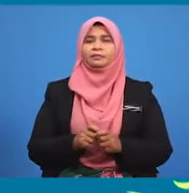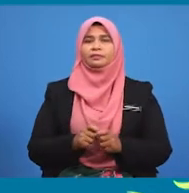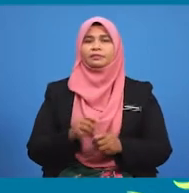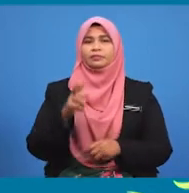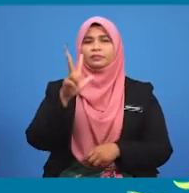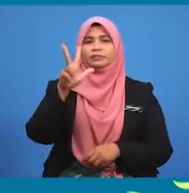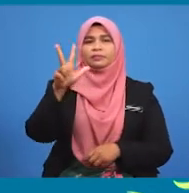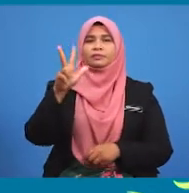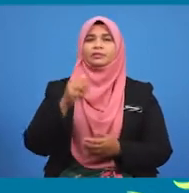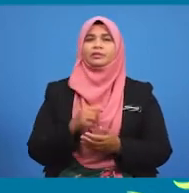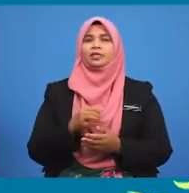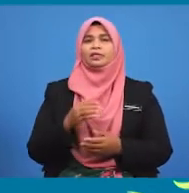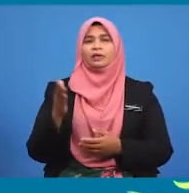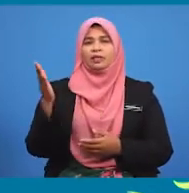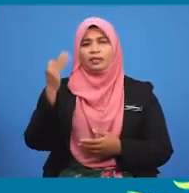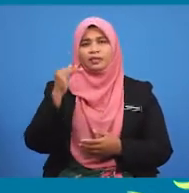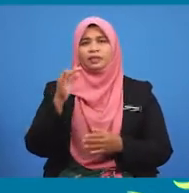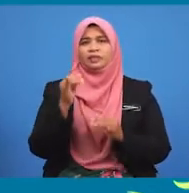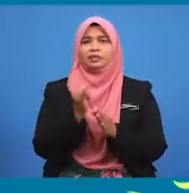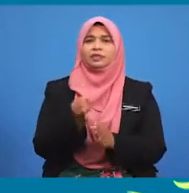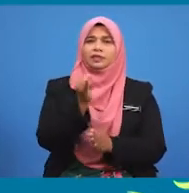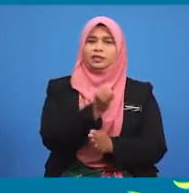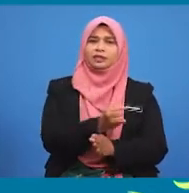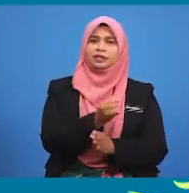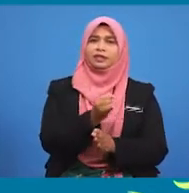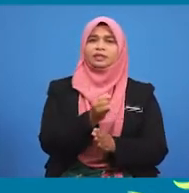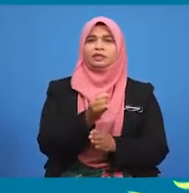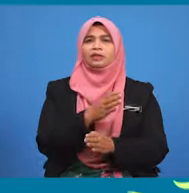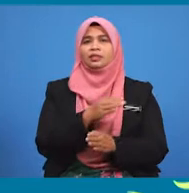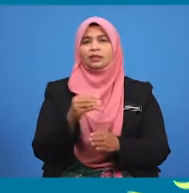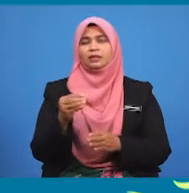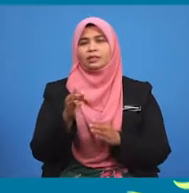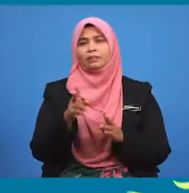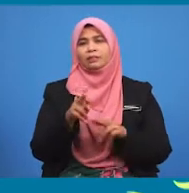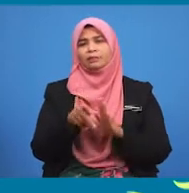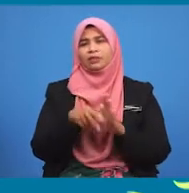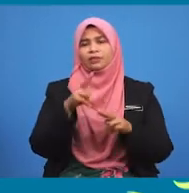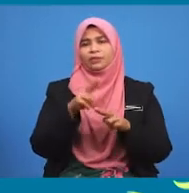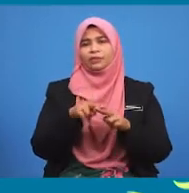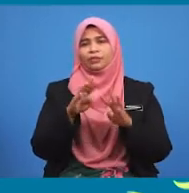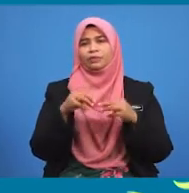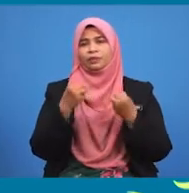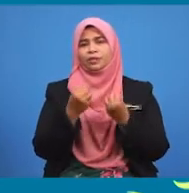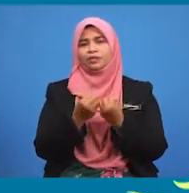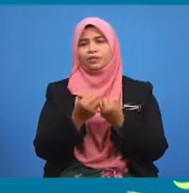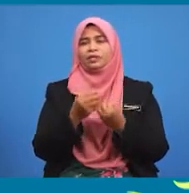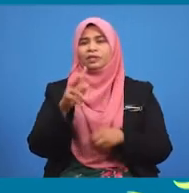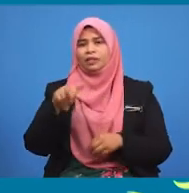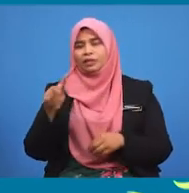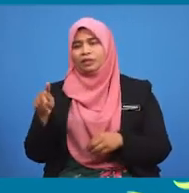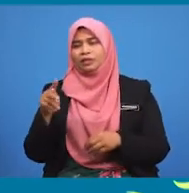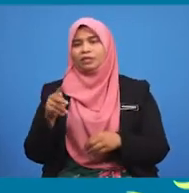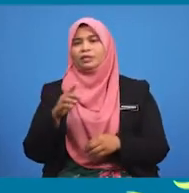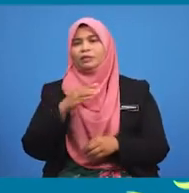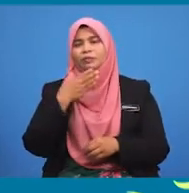ketiga, murid-murid mengajak jiran tetangga dan penduduk masyarakat, tidak kira kanak-kanak, muda atau tua,